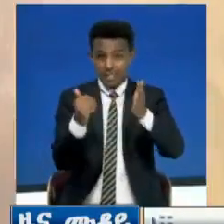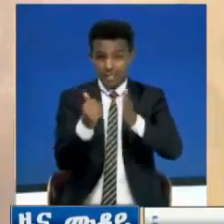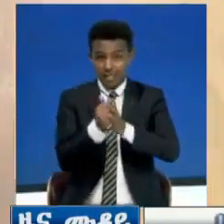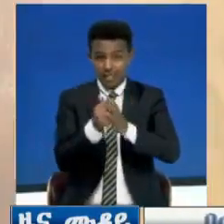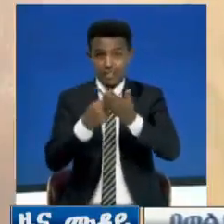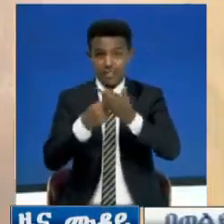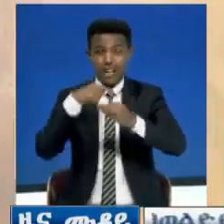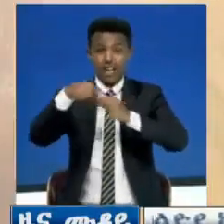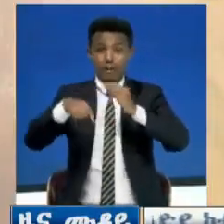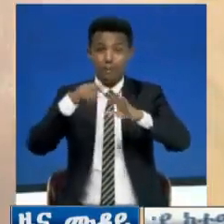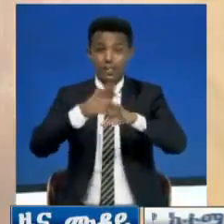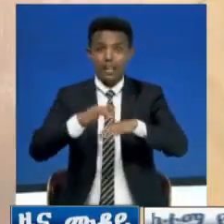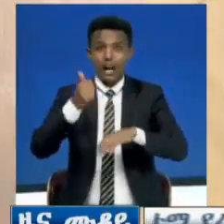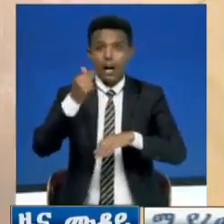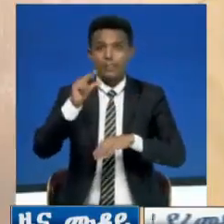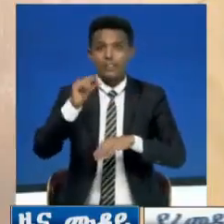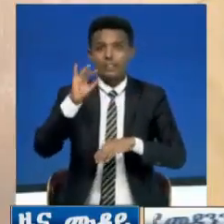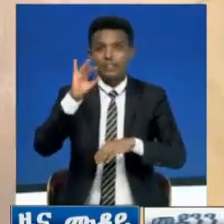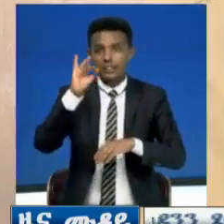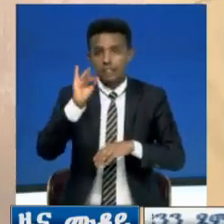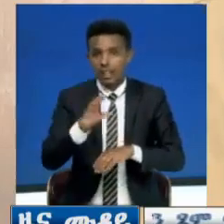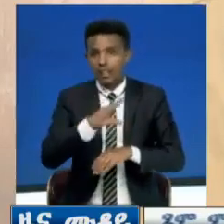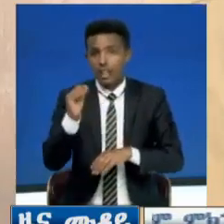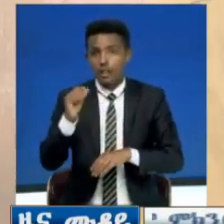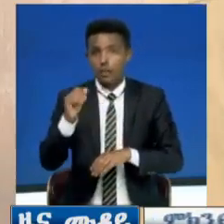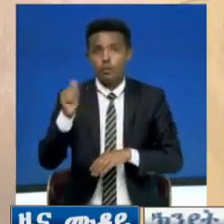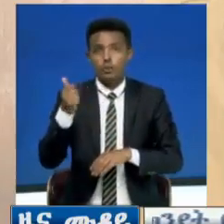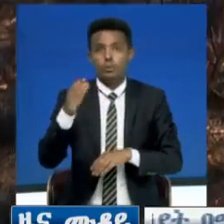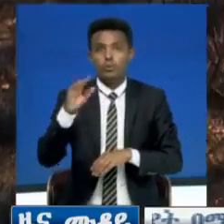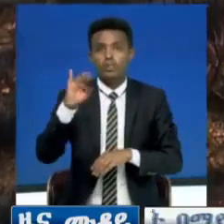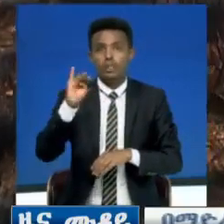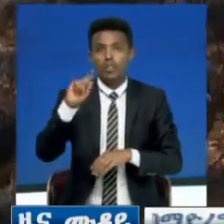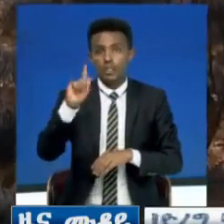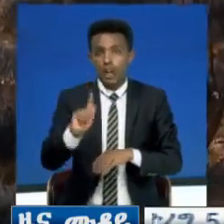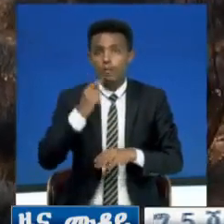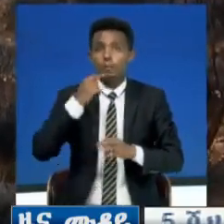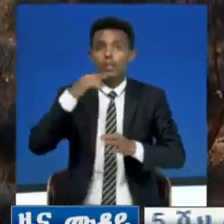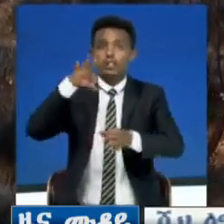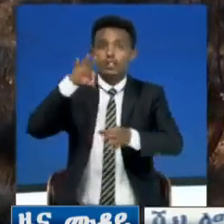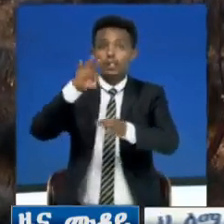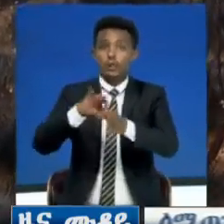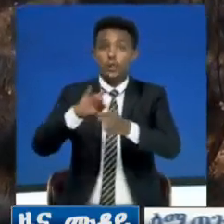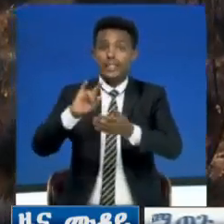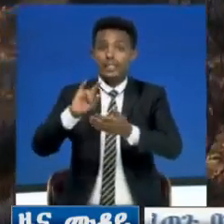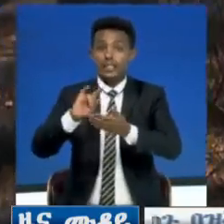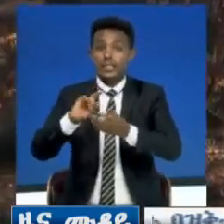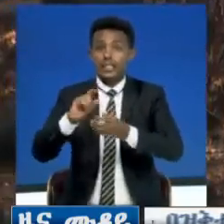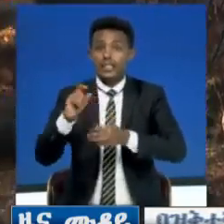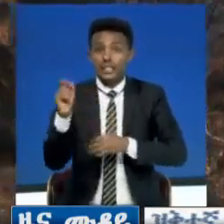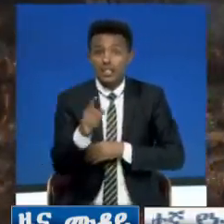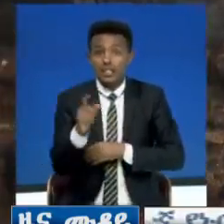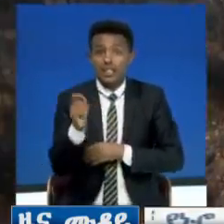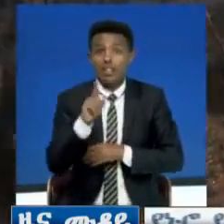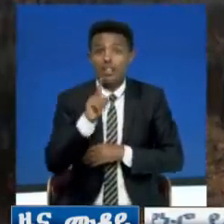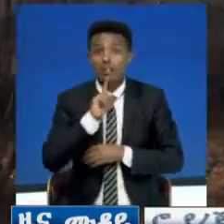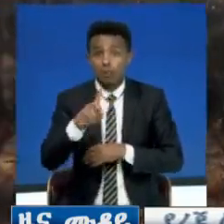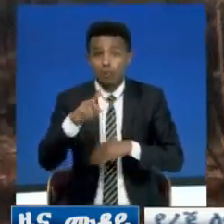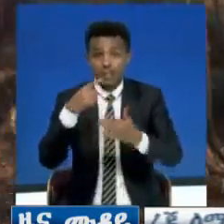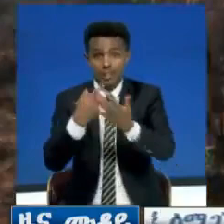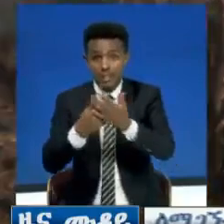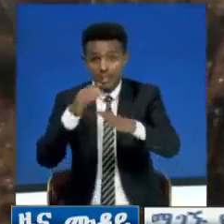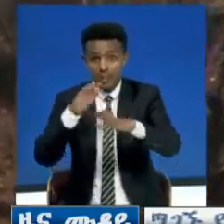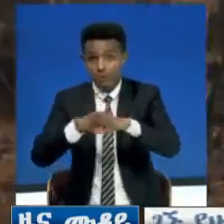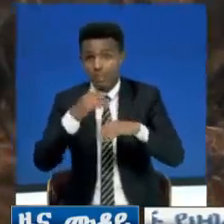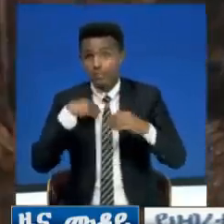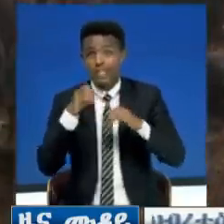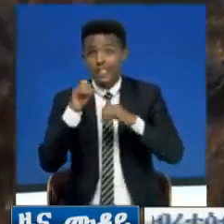የአመጃ እና ውጨና የተባለው የጽዋት ዝርያ ነው። ይህም ሙሉ በሙሉ ጻቶቹም በሳቱ ጉዳት አልደረሰባቸውም። ምክንያቱም